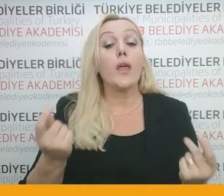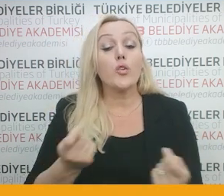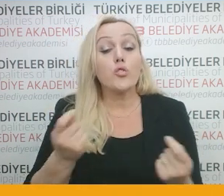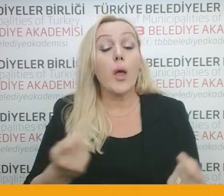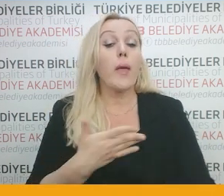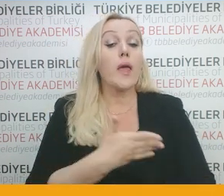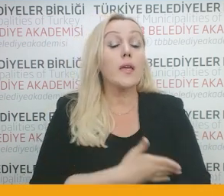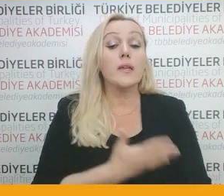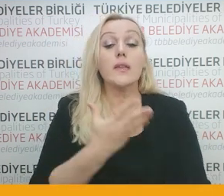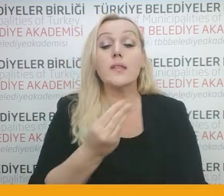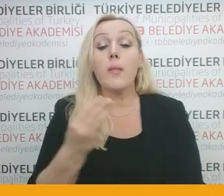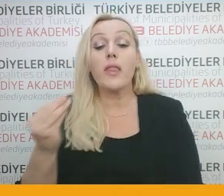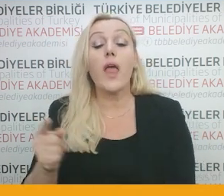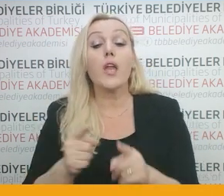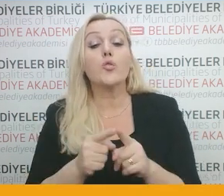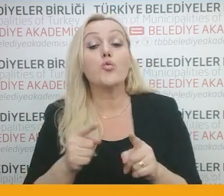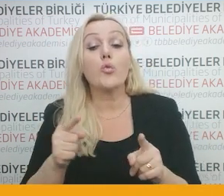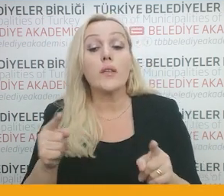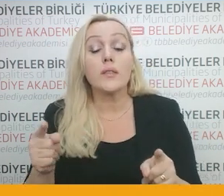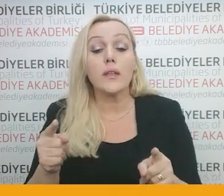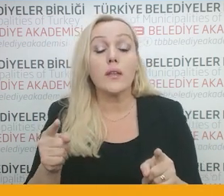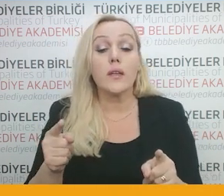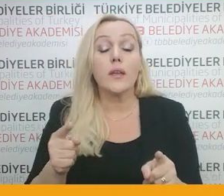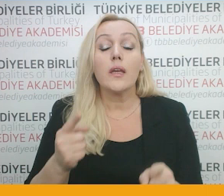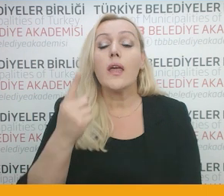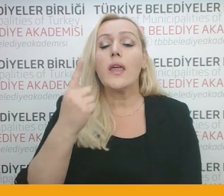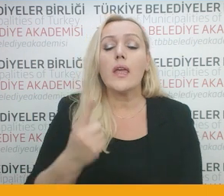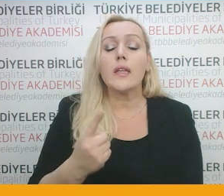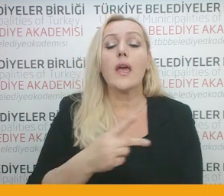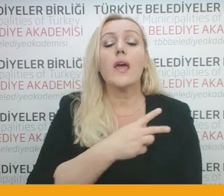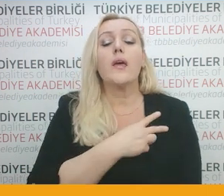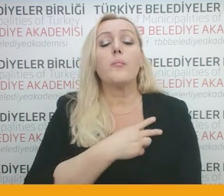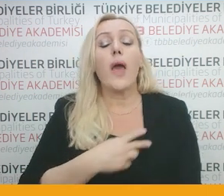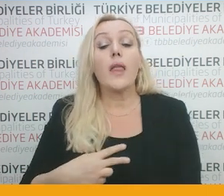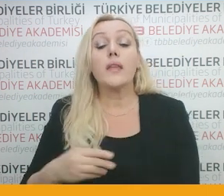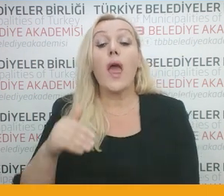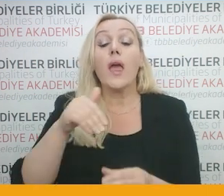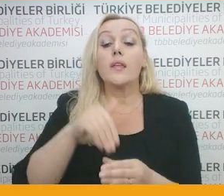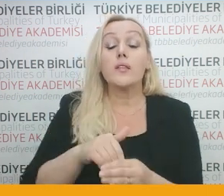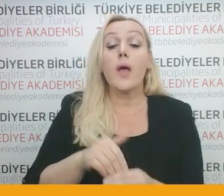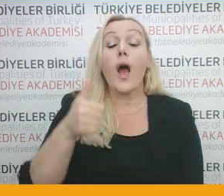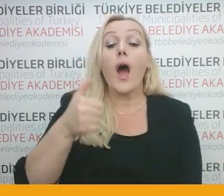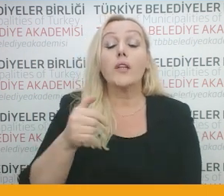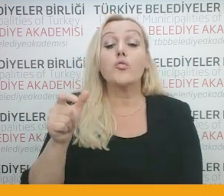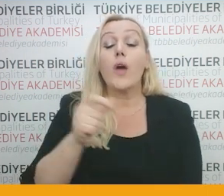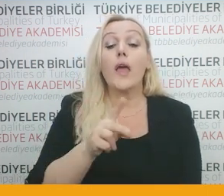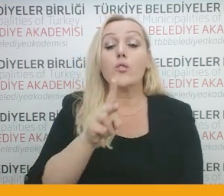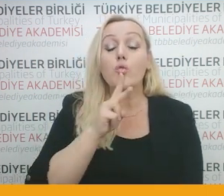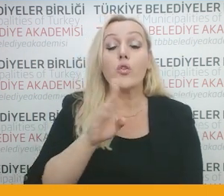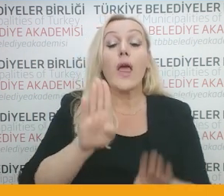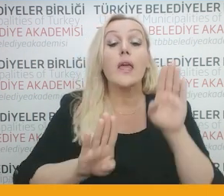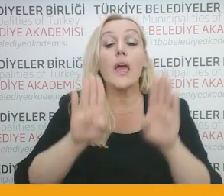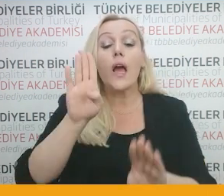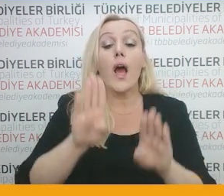hizmetlerin süresi ilk mahalli idare genel seçimde izleyen 6. ayın sonu geçmemek üzere ihale yoluyla